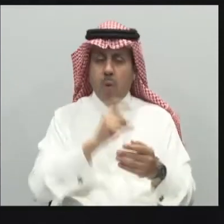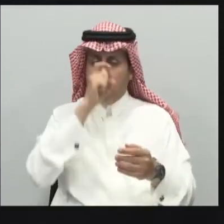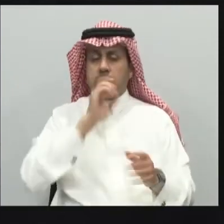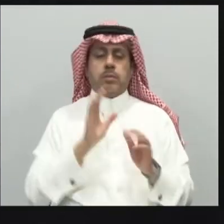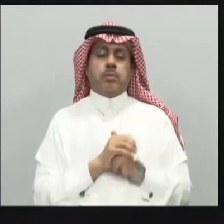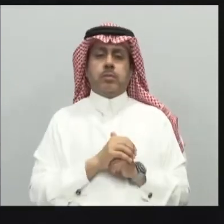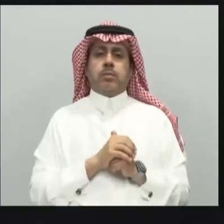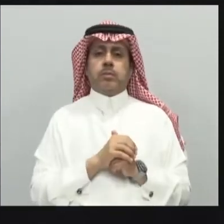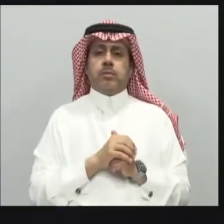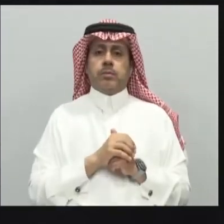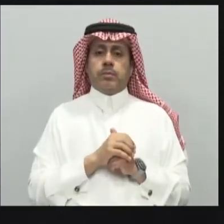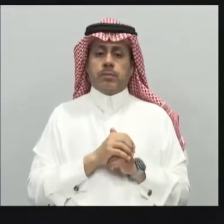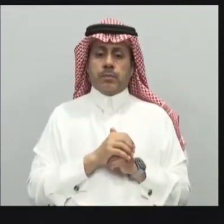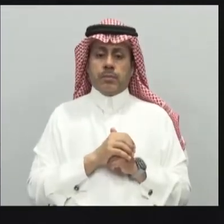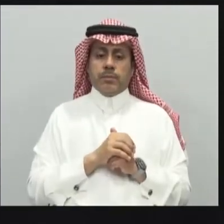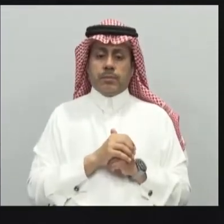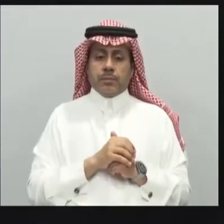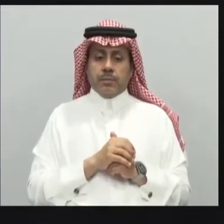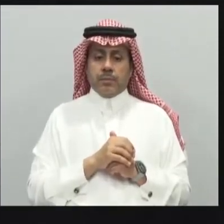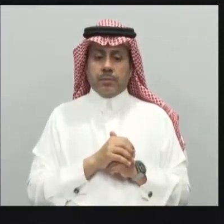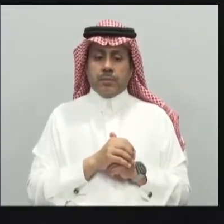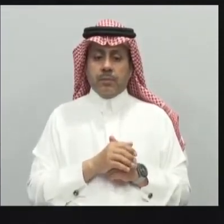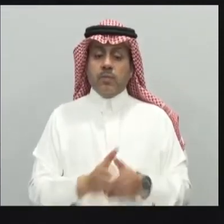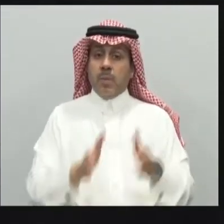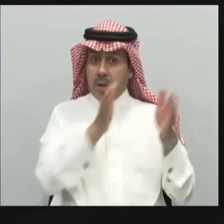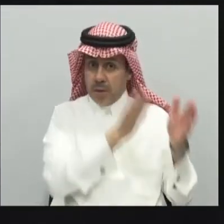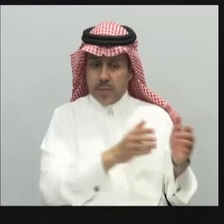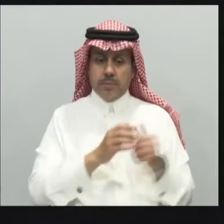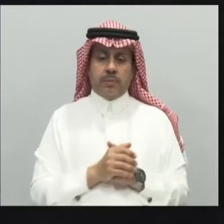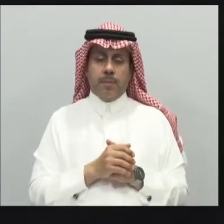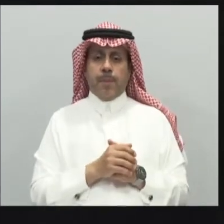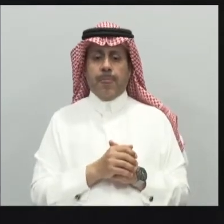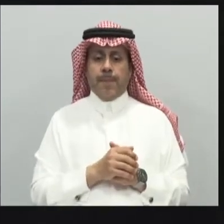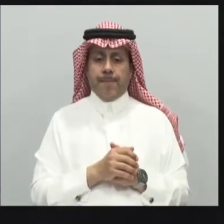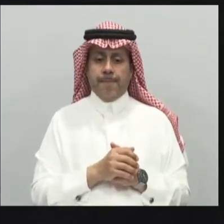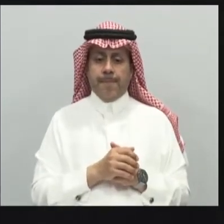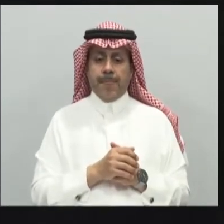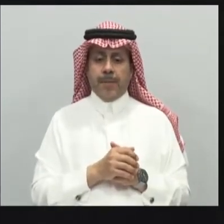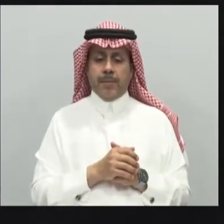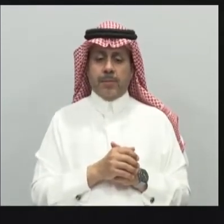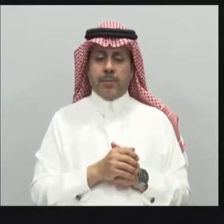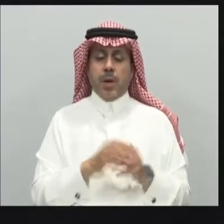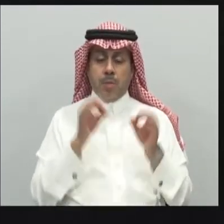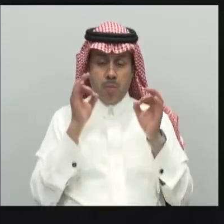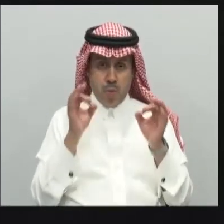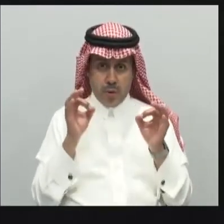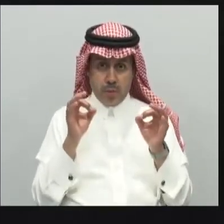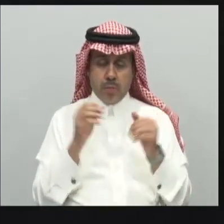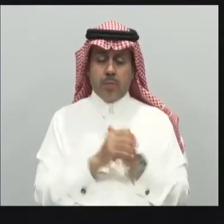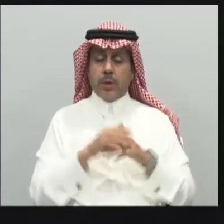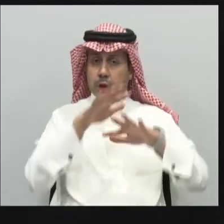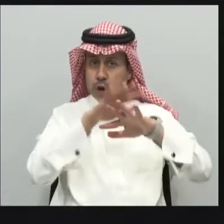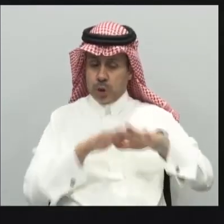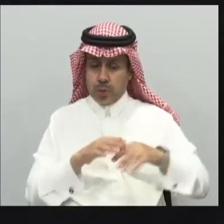لهذا المبيع بعد هذا ايها الطلاب ناتي الى هذا المحور المهم المتعلق